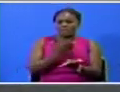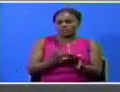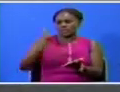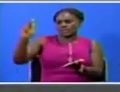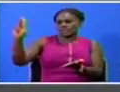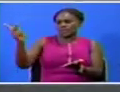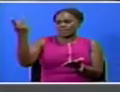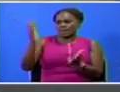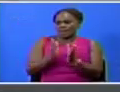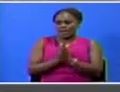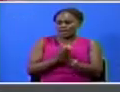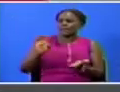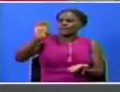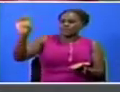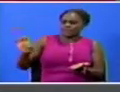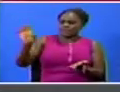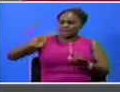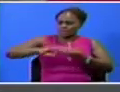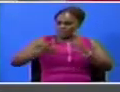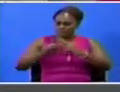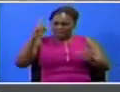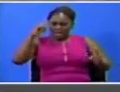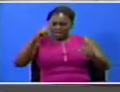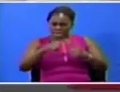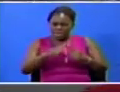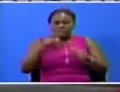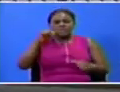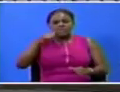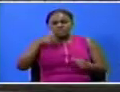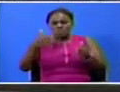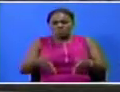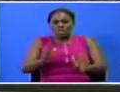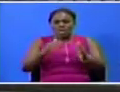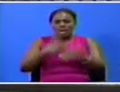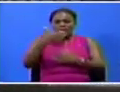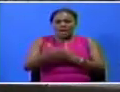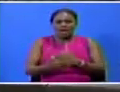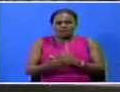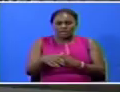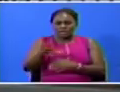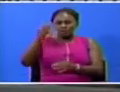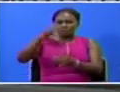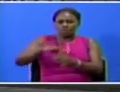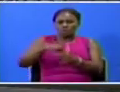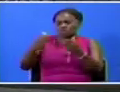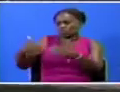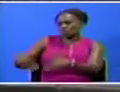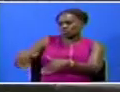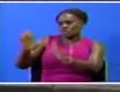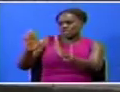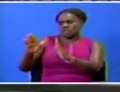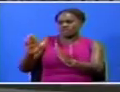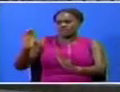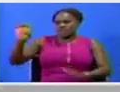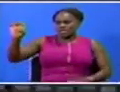na Uingereza. Uhusiano unaotazamiwa kuchukua mkondo mpya baada ya Waingereza kupiga kura ya kuondoka muungano wa Ulaya